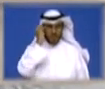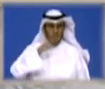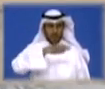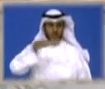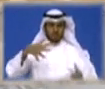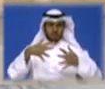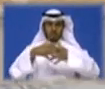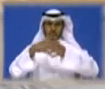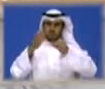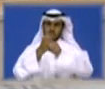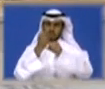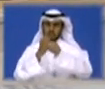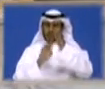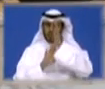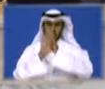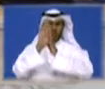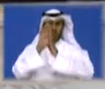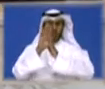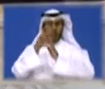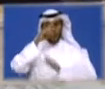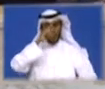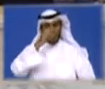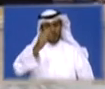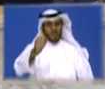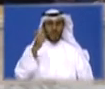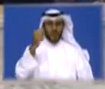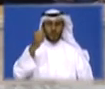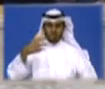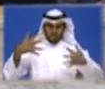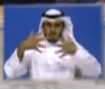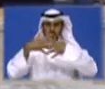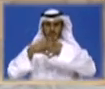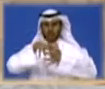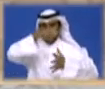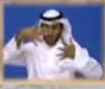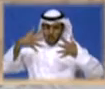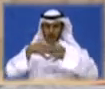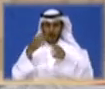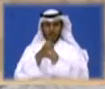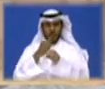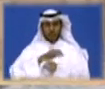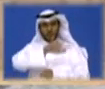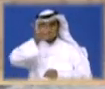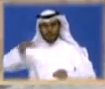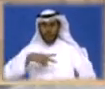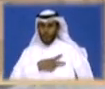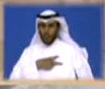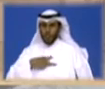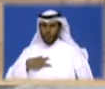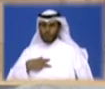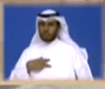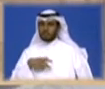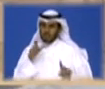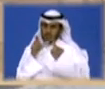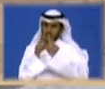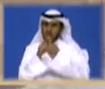ترسيخ مقومات الوحده الوطنيه وتحقيق الخير والمصلحه للوطن والمواطنين وكل ما من شانه